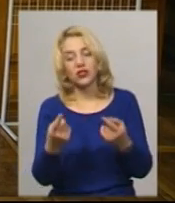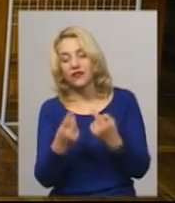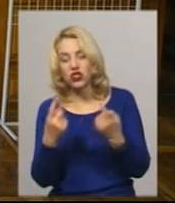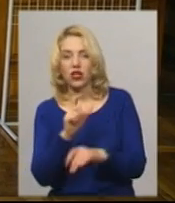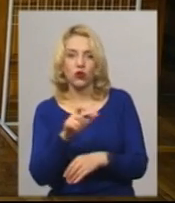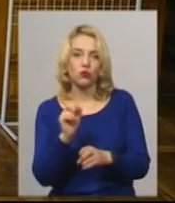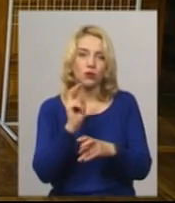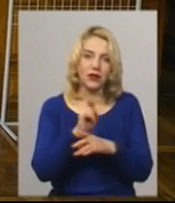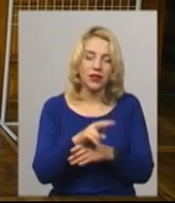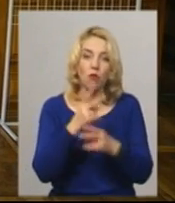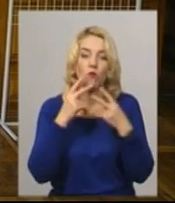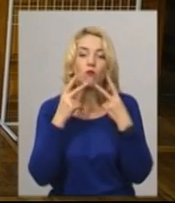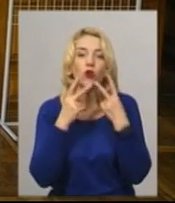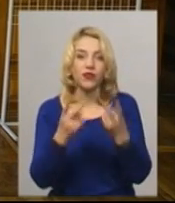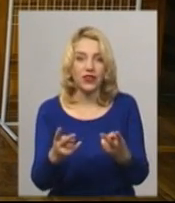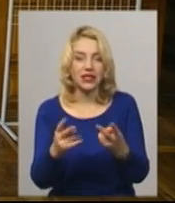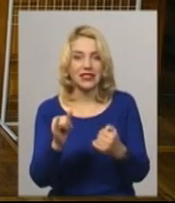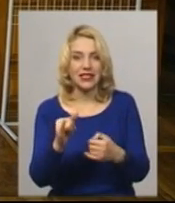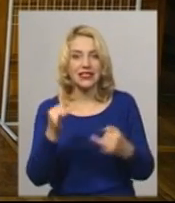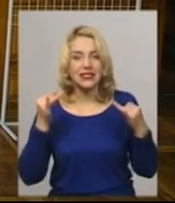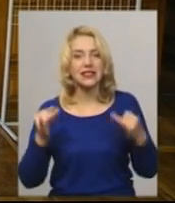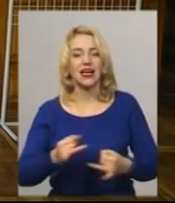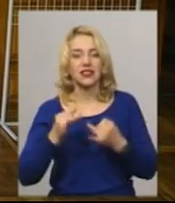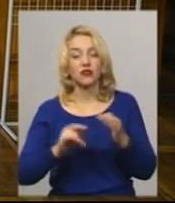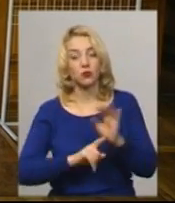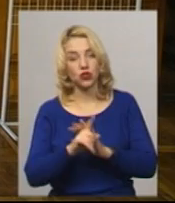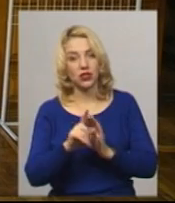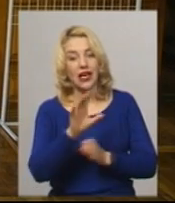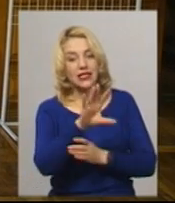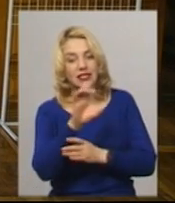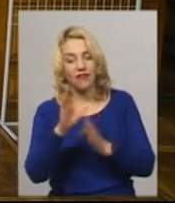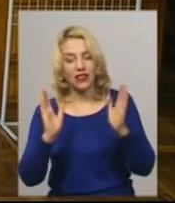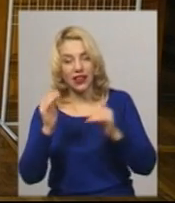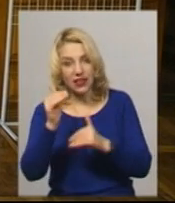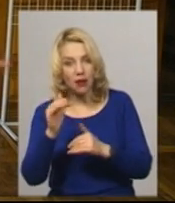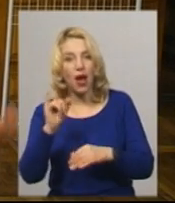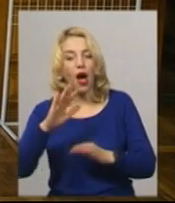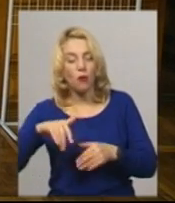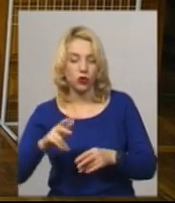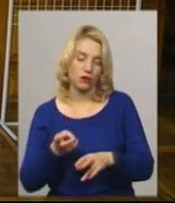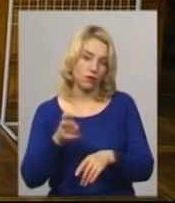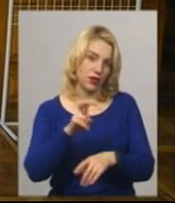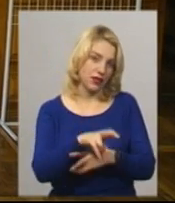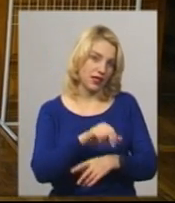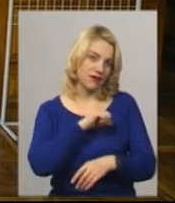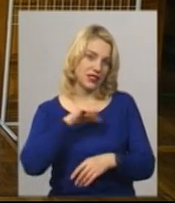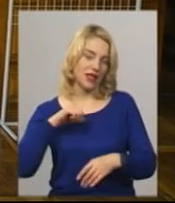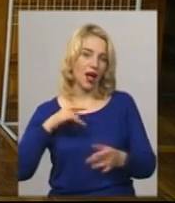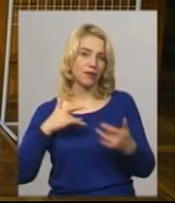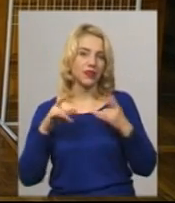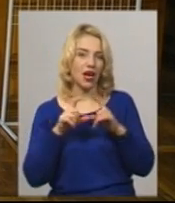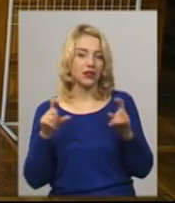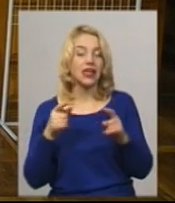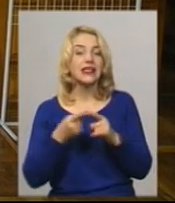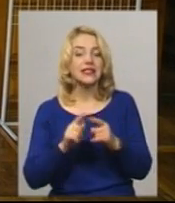прийти подивитися та зацікавитися спочатку світлинами, а вже потім прийти, власне кажучи, на сам театр. Тобто це